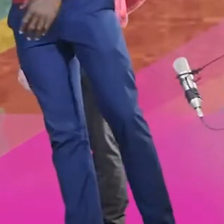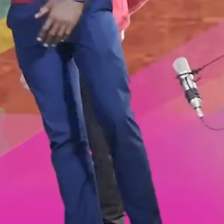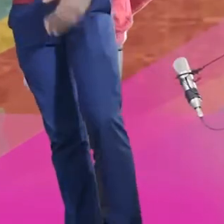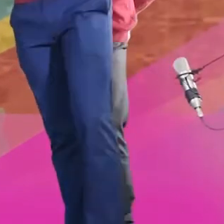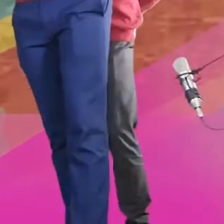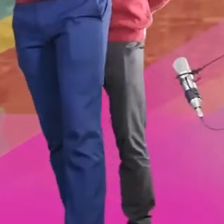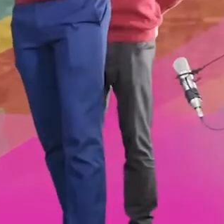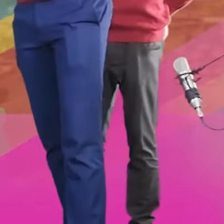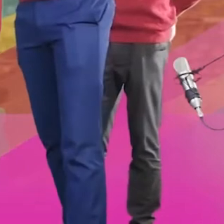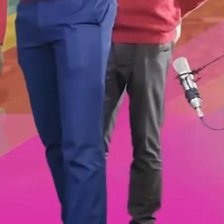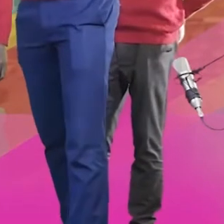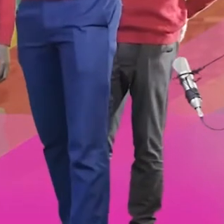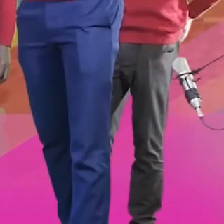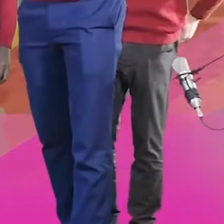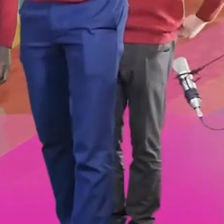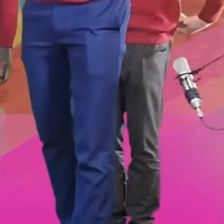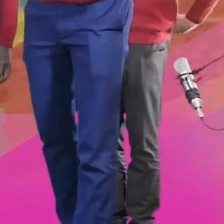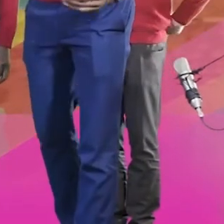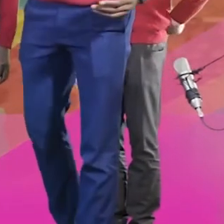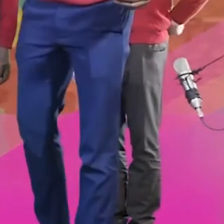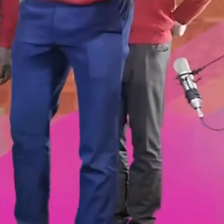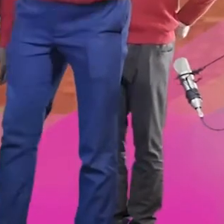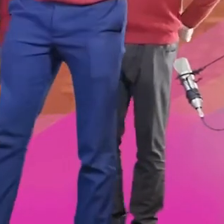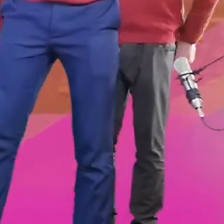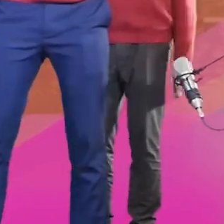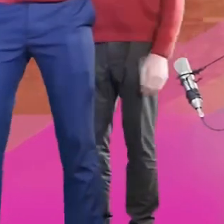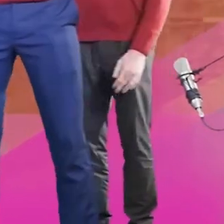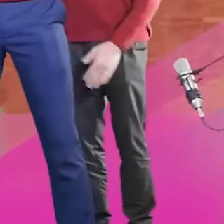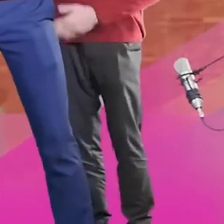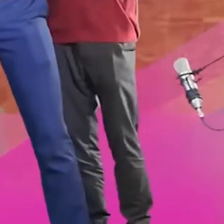Sikuzulu zeti bilanga